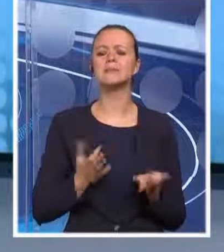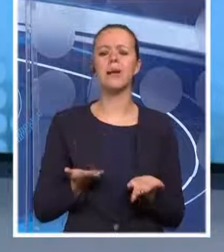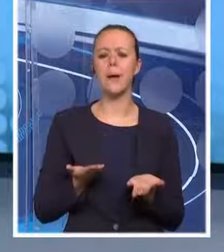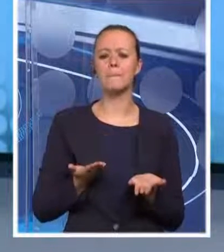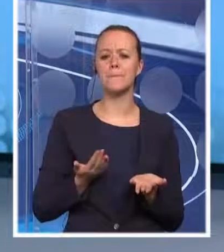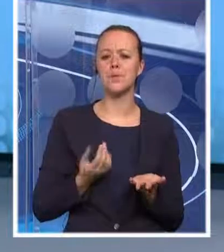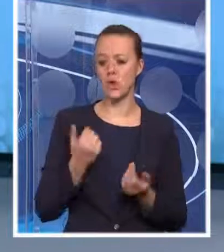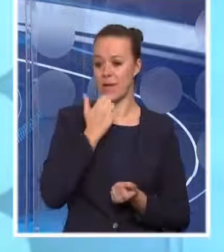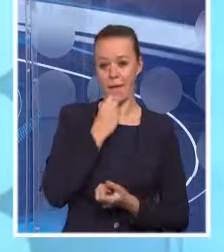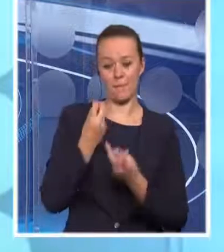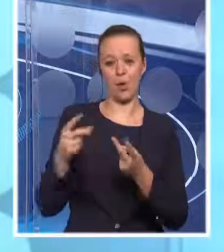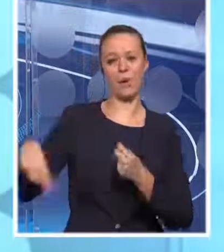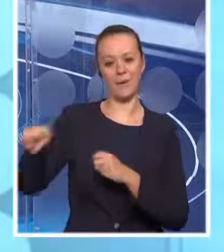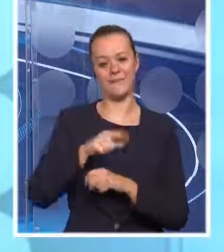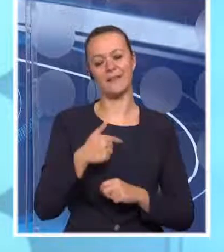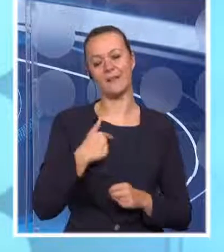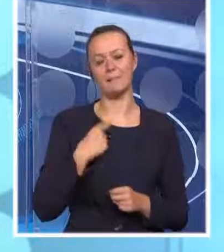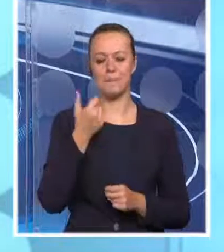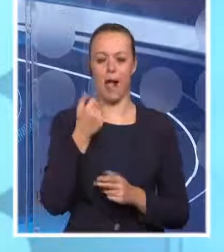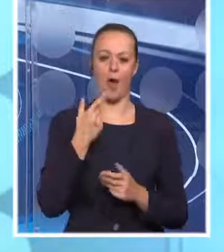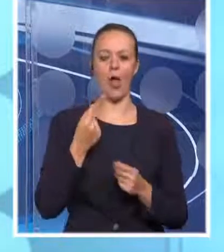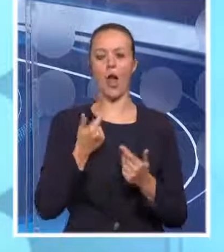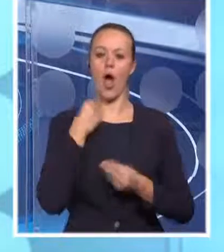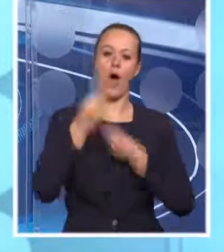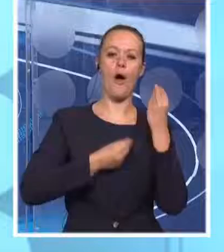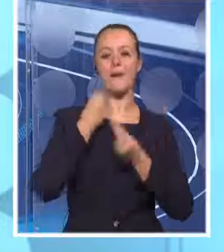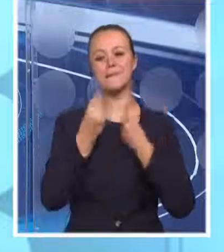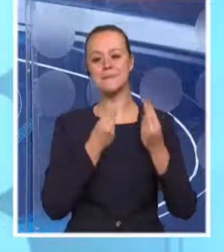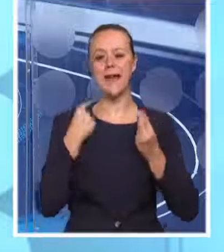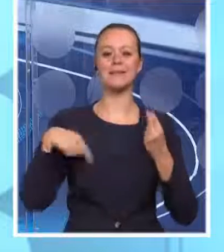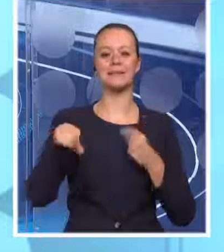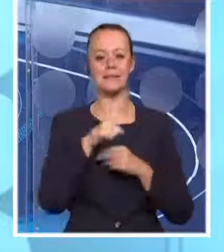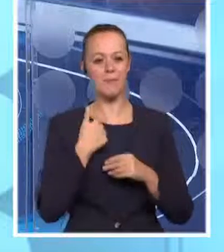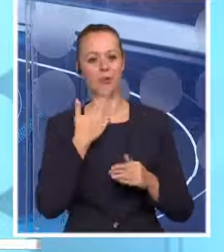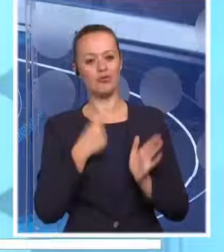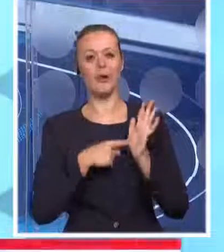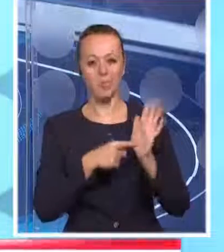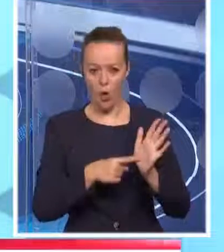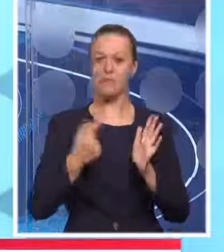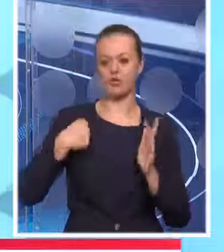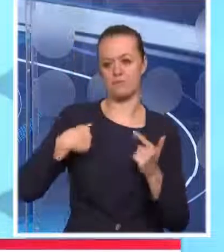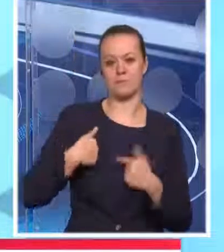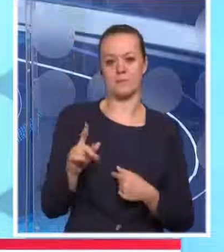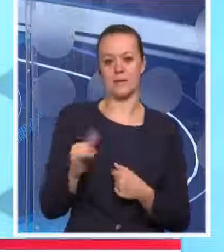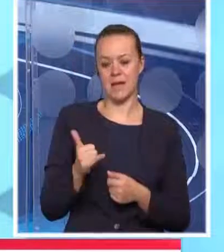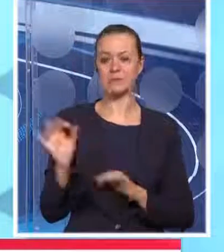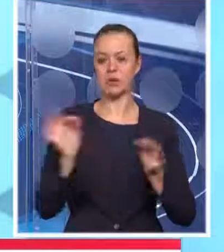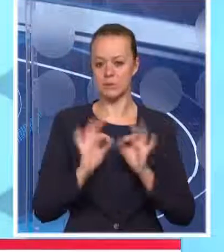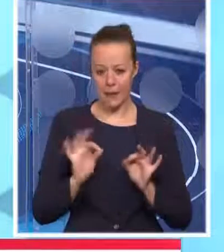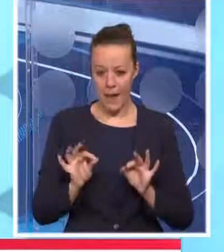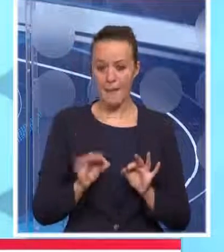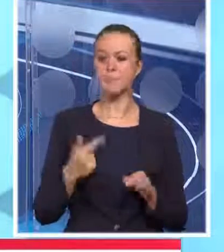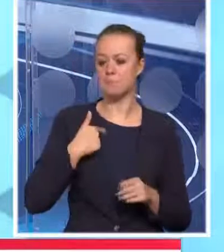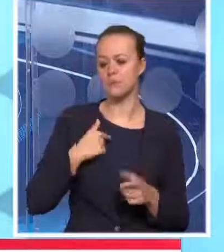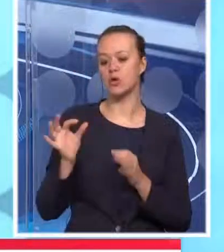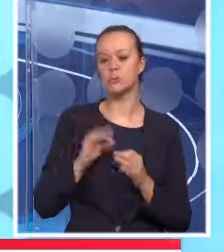vesti? Pa ja sam to više slikovito rekao, pre svega iz želje da pokažem da smo mi spremni. Da smo spremni da predlažemo američkoj